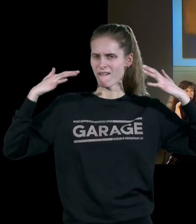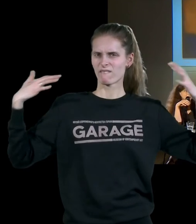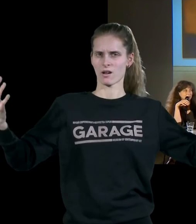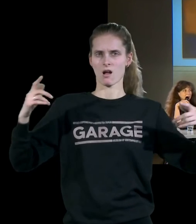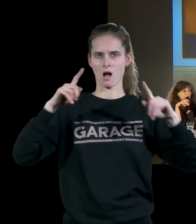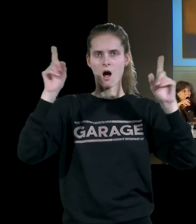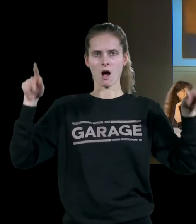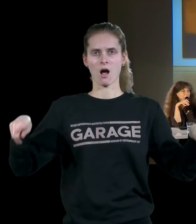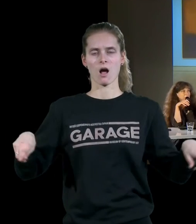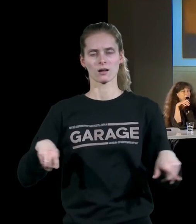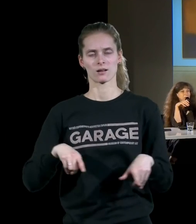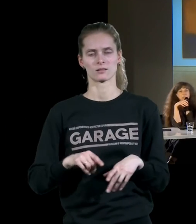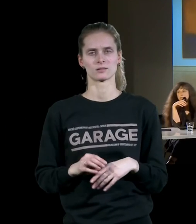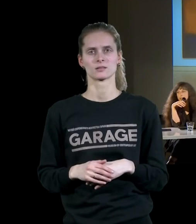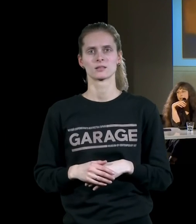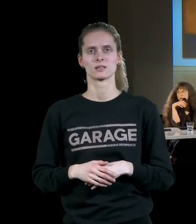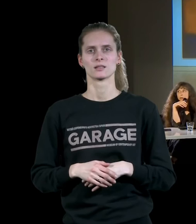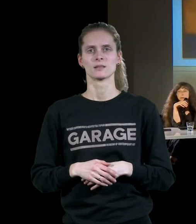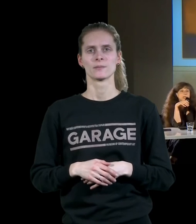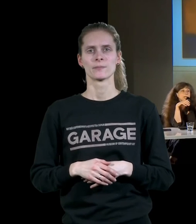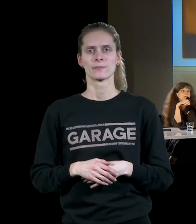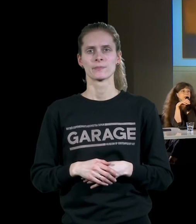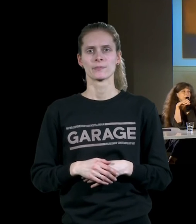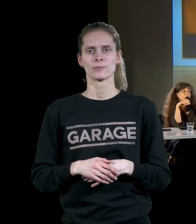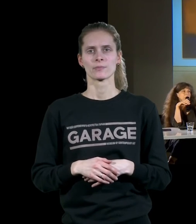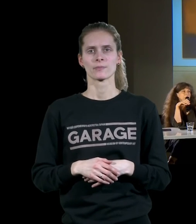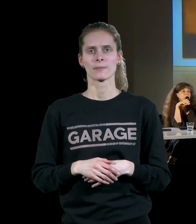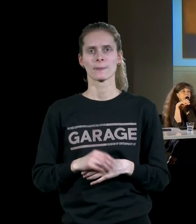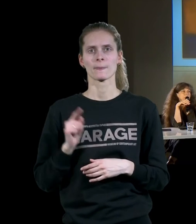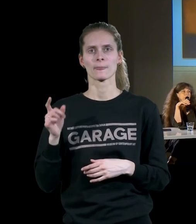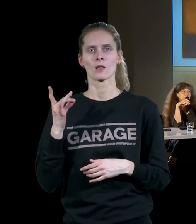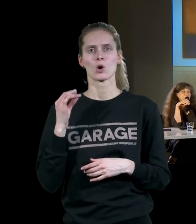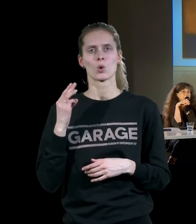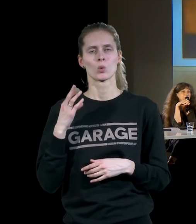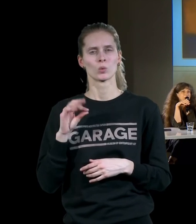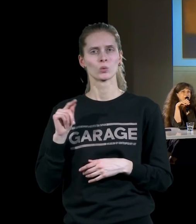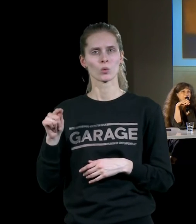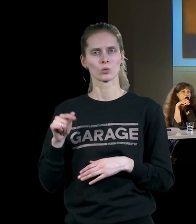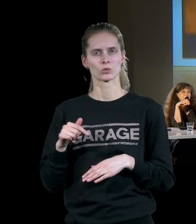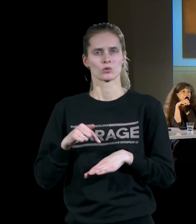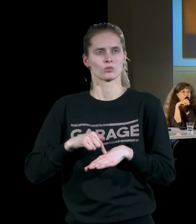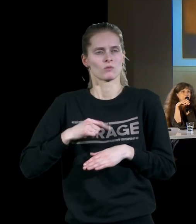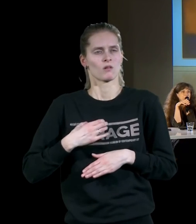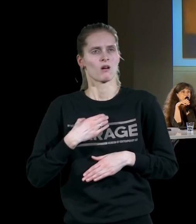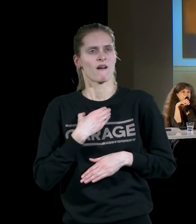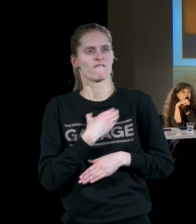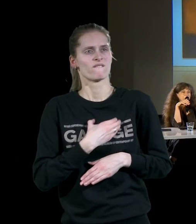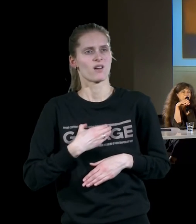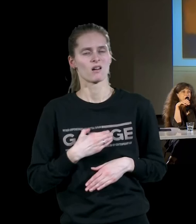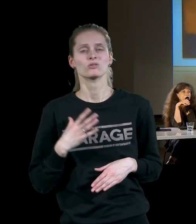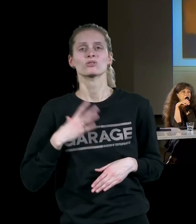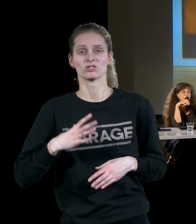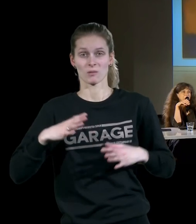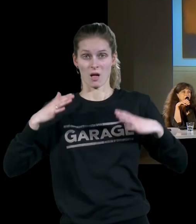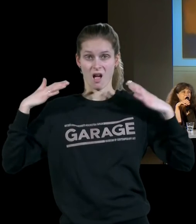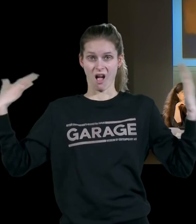действительно такие зрелые работы, достаточно большие картины, объемные. Для Ротко было очень важно, что большая картина, почему нужен большой формат, потому